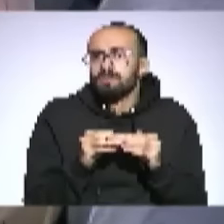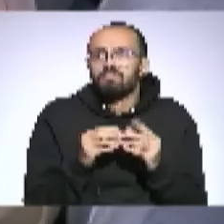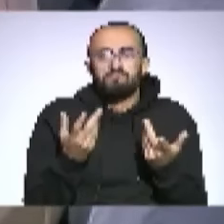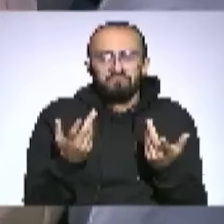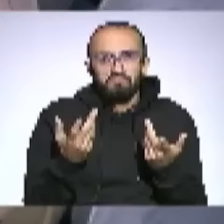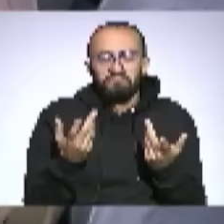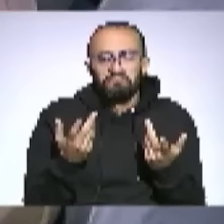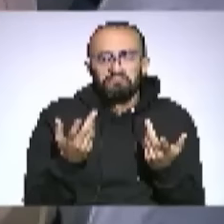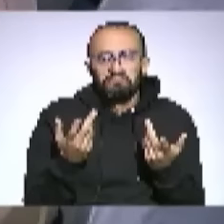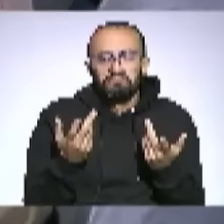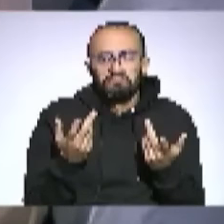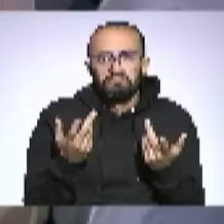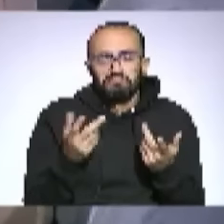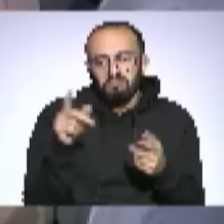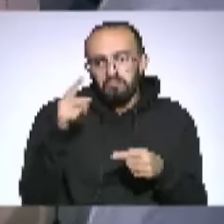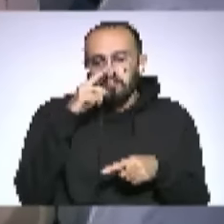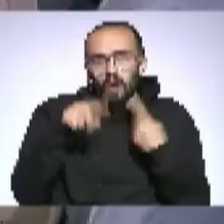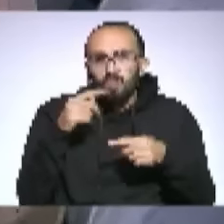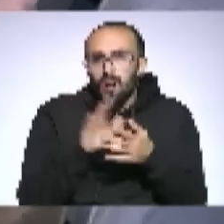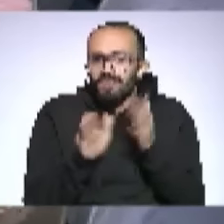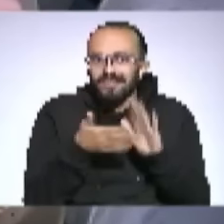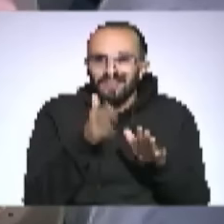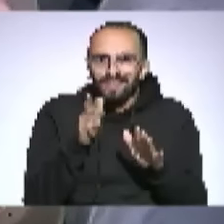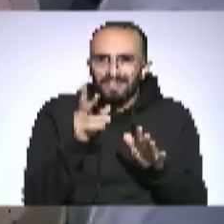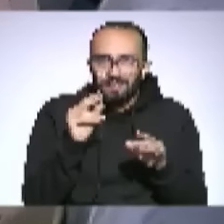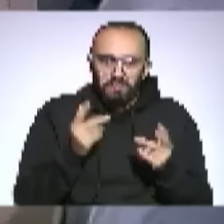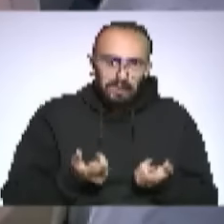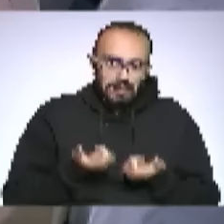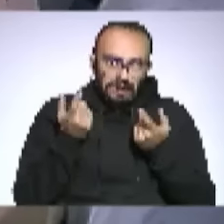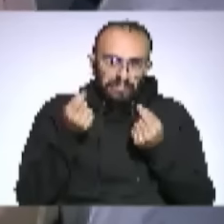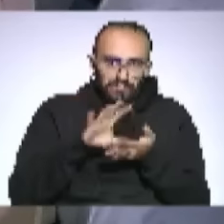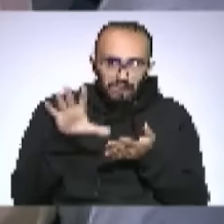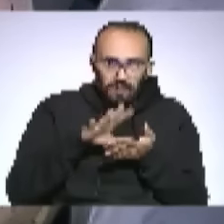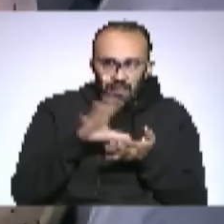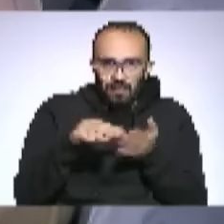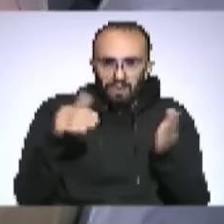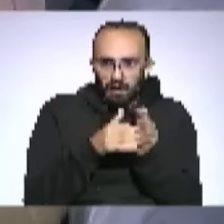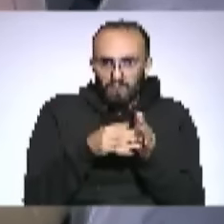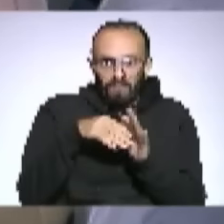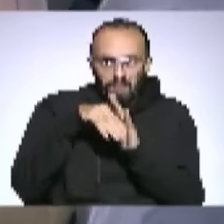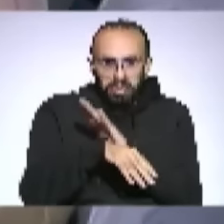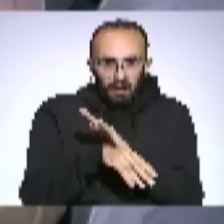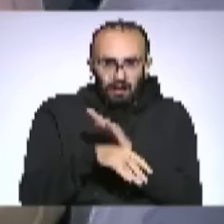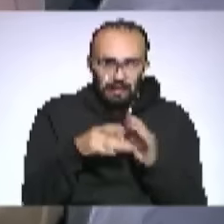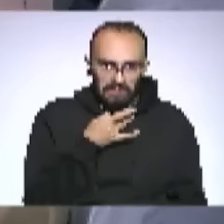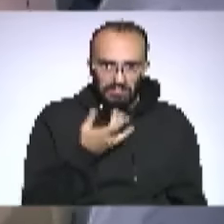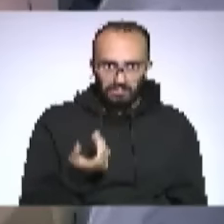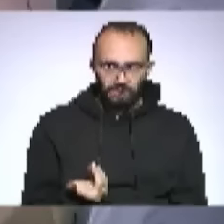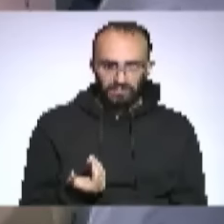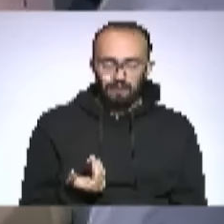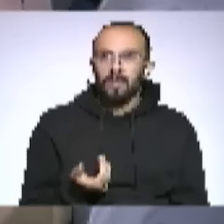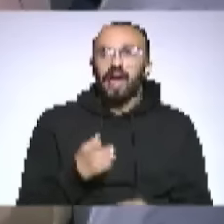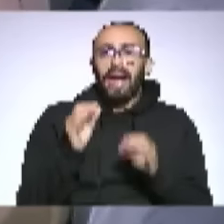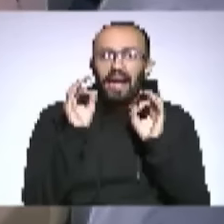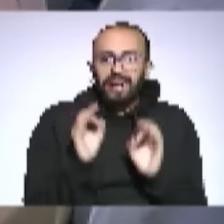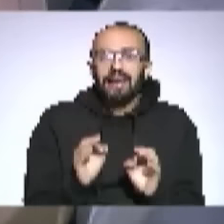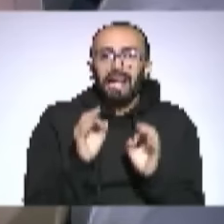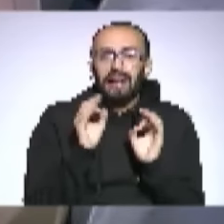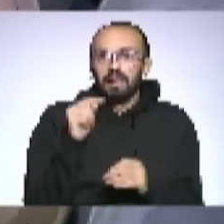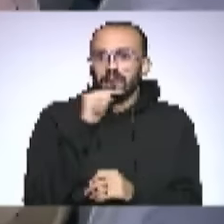طالما يعني اتعودوا على ليفل معين في المعيشه اكيد هيبقوا متضايقين لو نزلوا عنه واكيد هيبقوا متضايقين